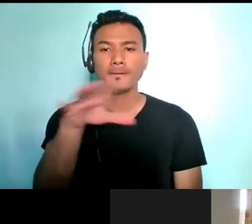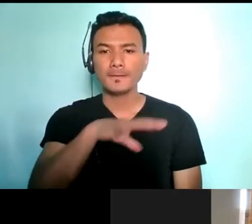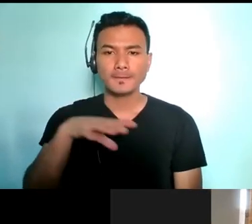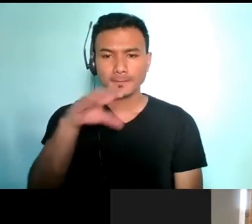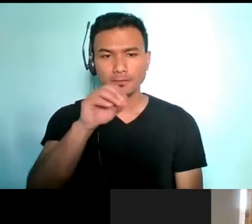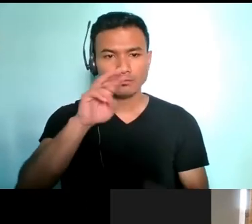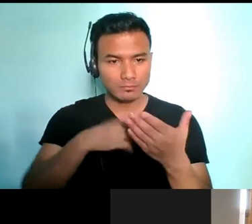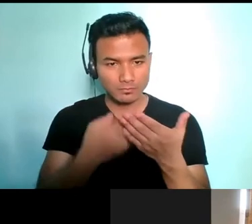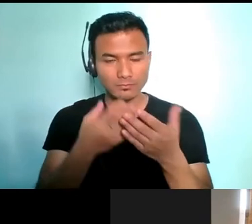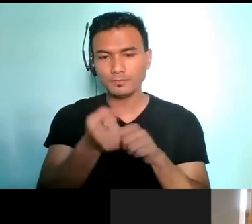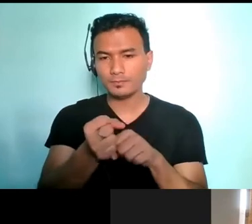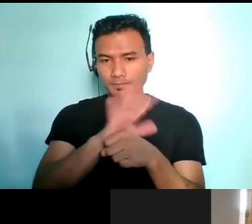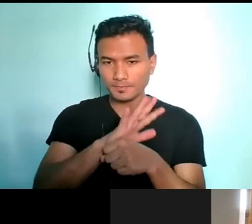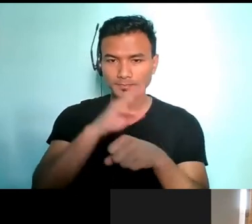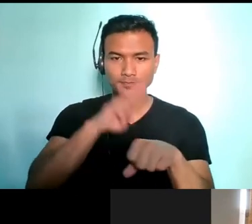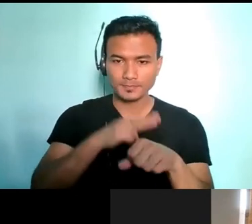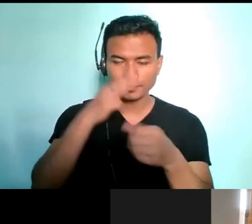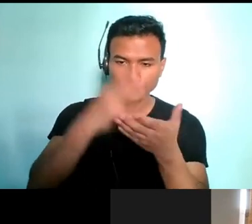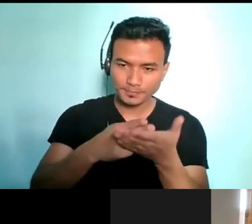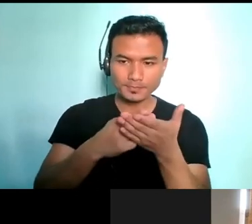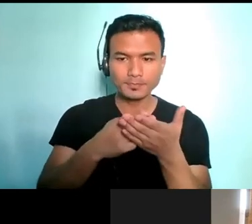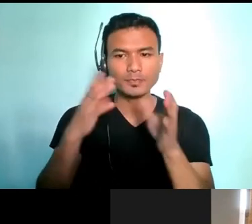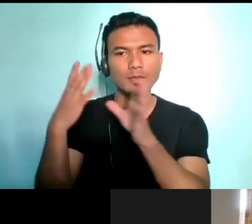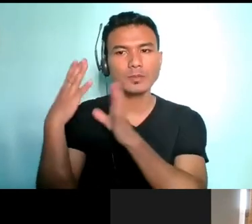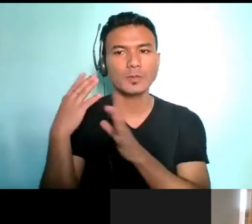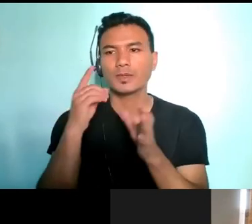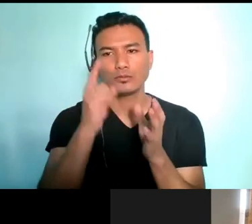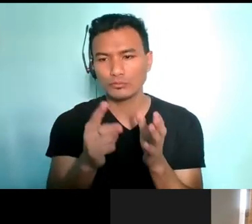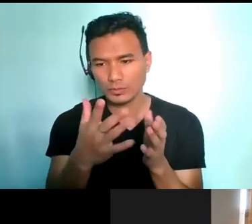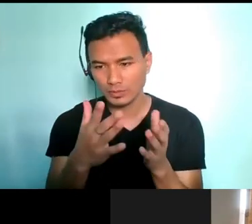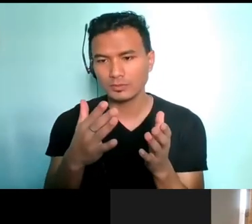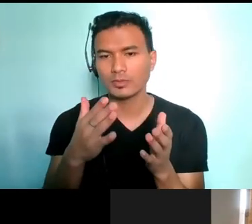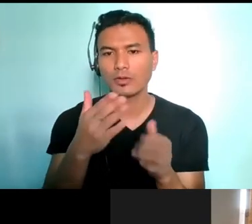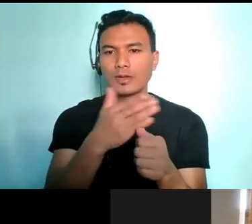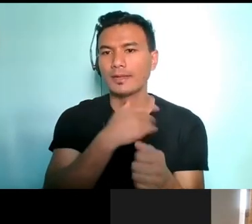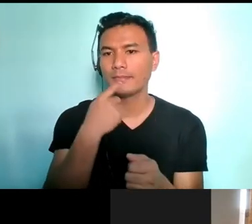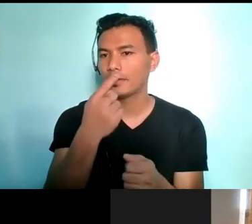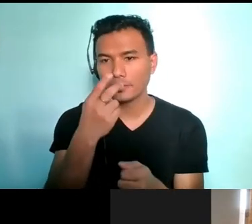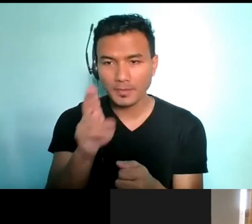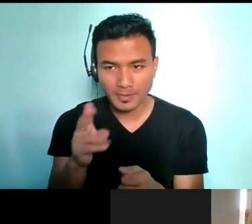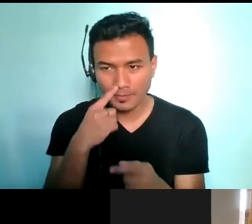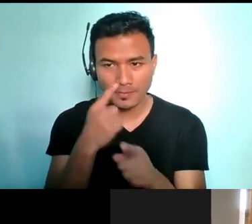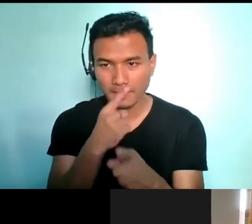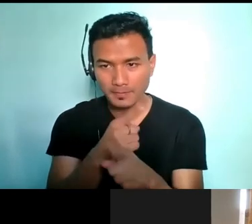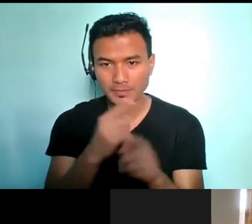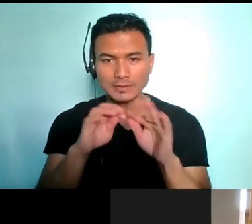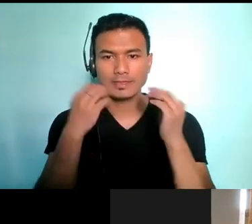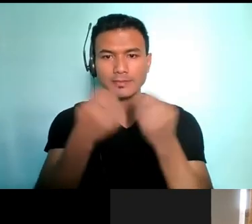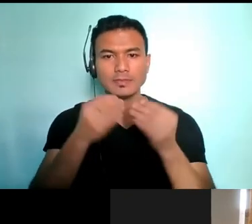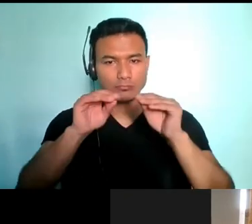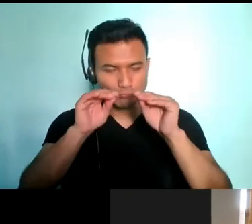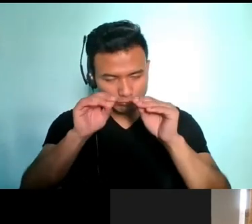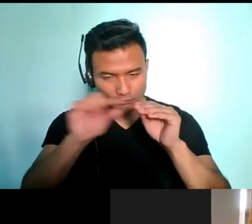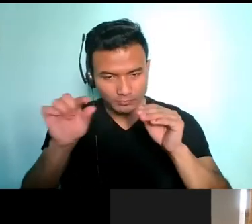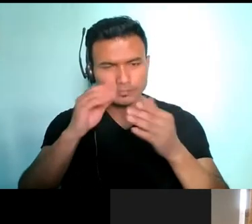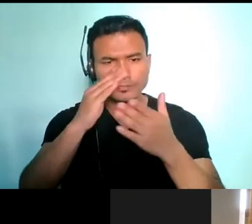चाहिँ कोभिडको मात्रै रोल भन्दाखेरि पनि सानैदेखि अघि निर्जला म्यामले त भनिहाल्नु भयो सोसल इन्स्टिट्युसनको कुराहरू